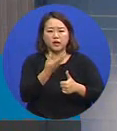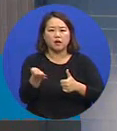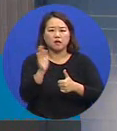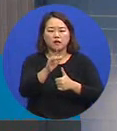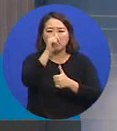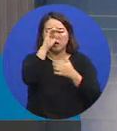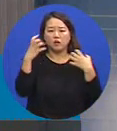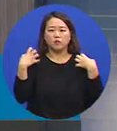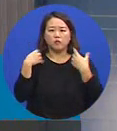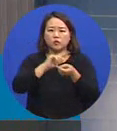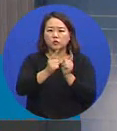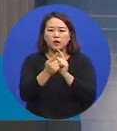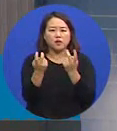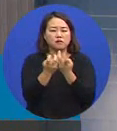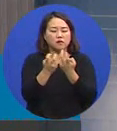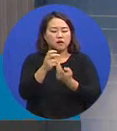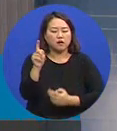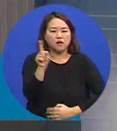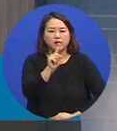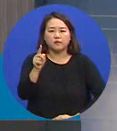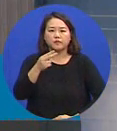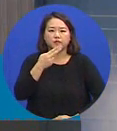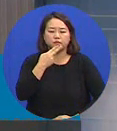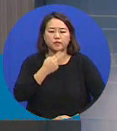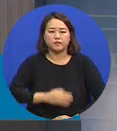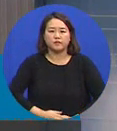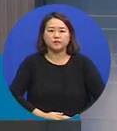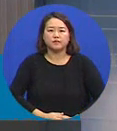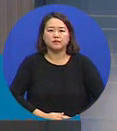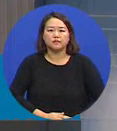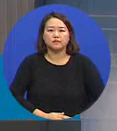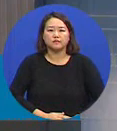대책도 내놓지 못하고 있습니다. 김진영 기자가 보도합니다.